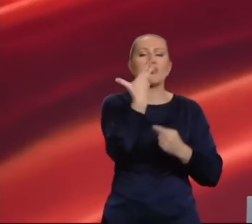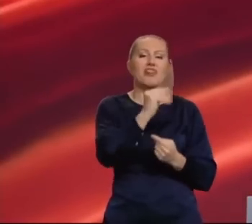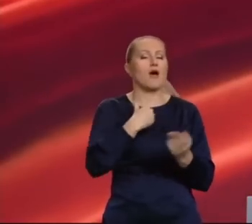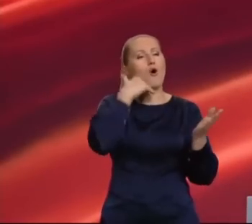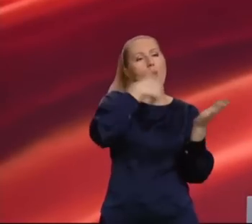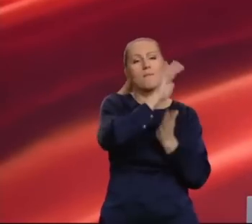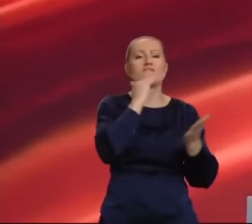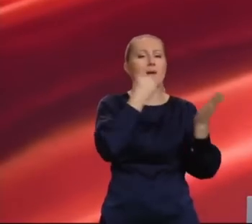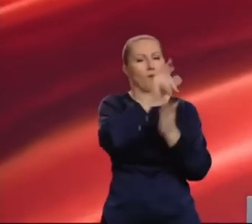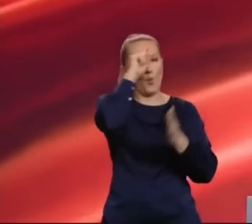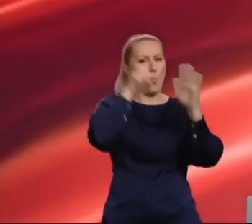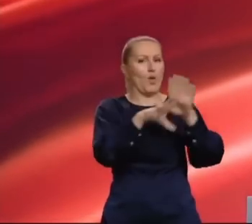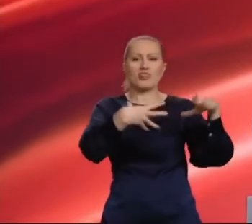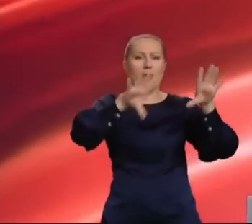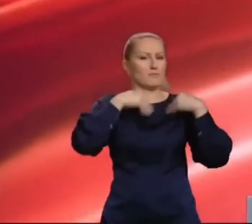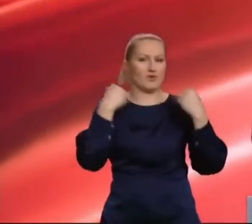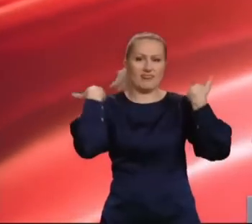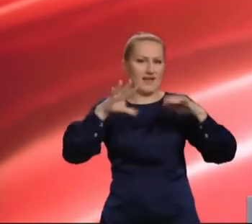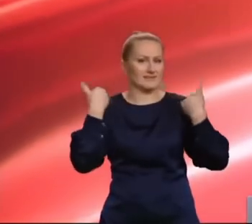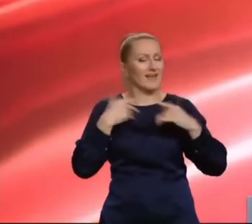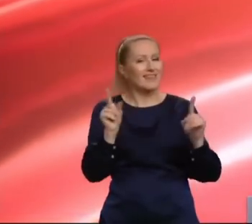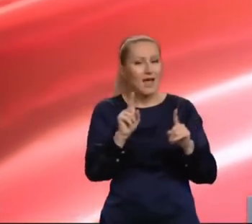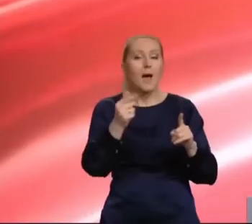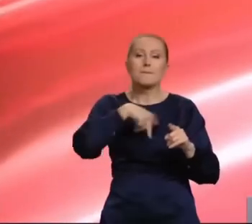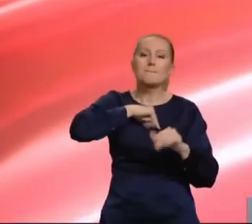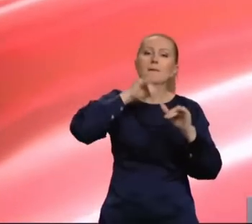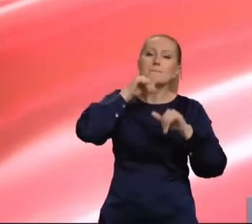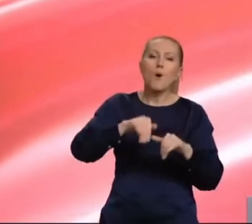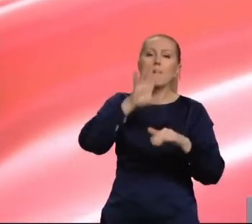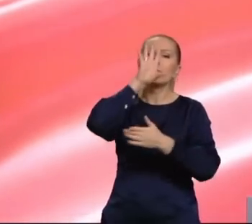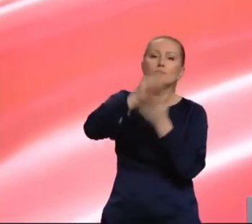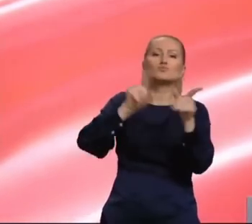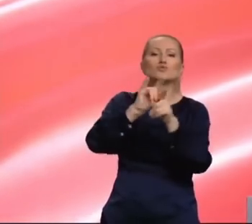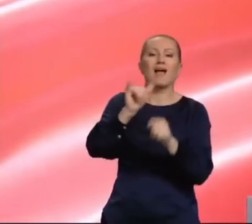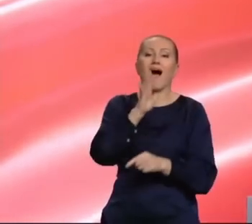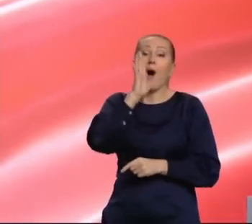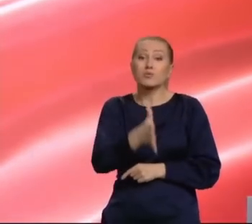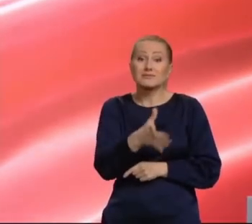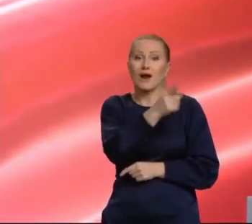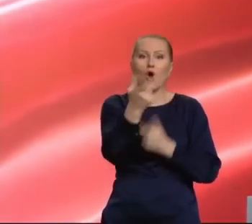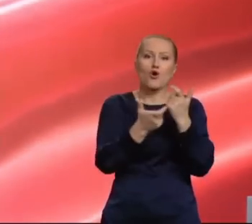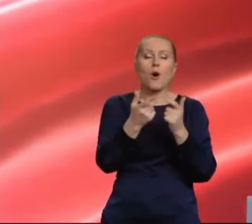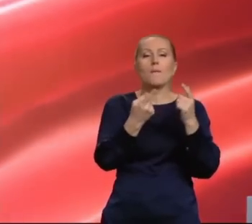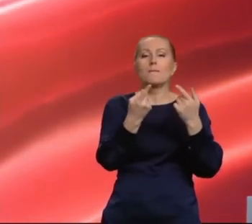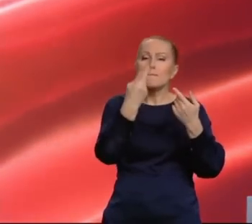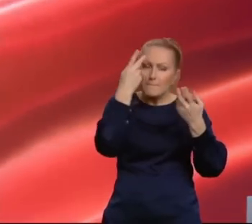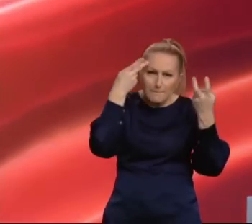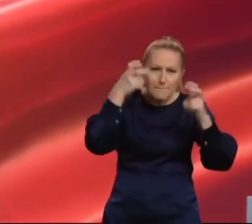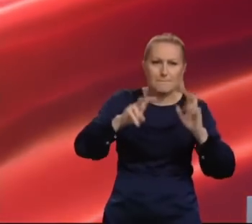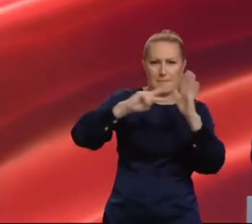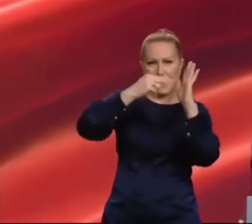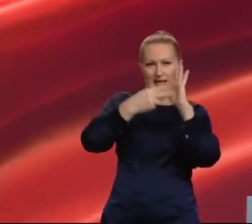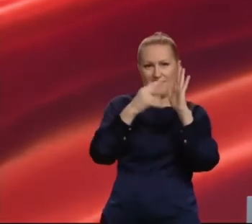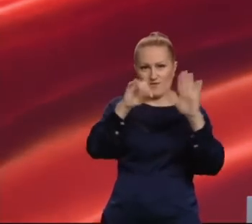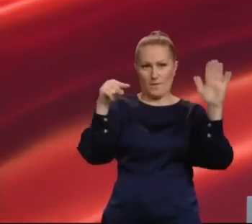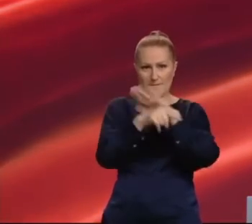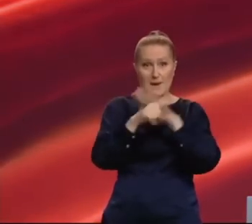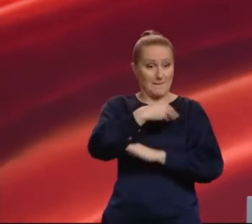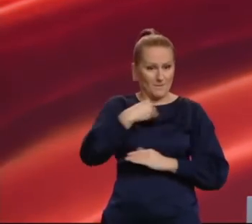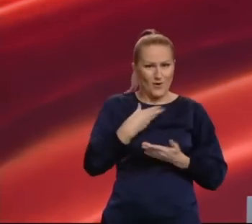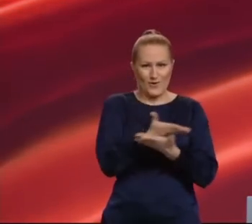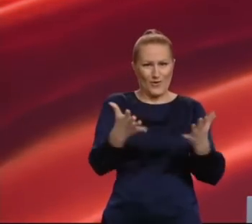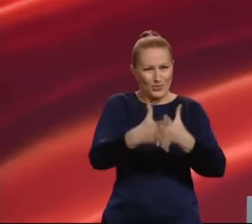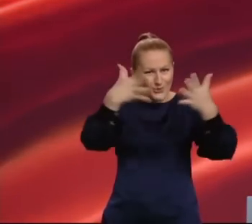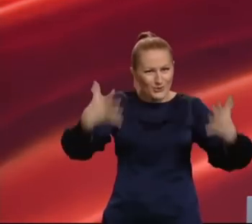migrantów. Naprawdę jesteśmy w stanie, na wzór australijski na przykład, przygotować modele migracyjne. Polska jest gościnnym, dużym